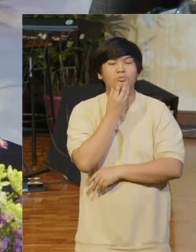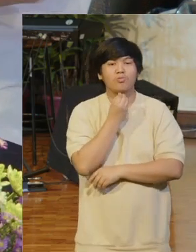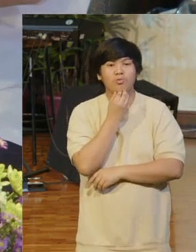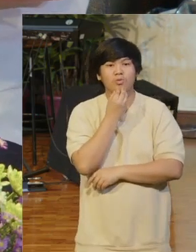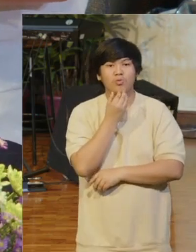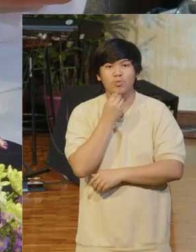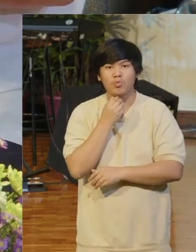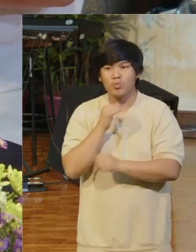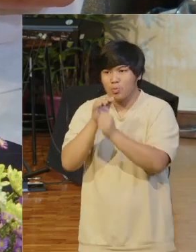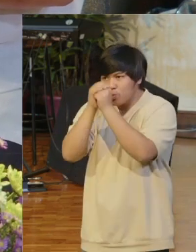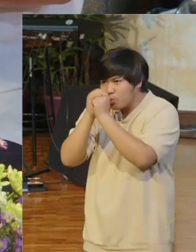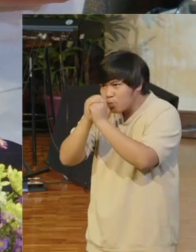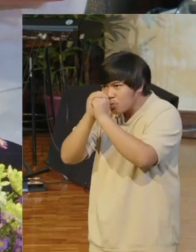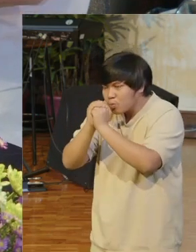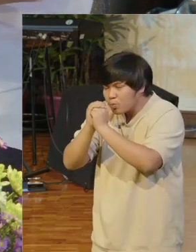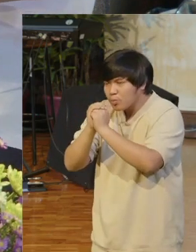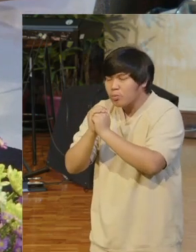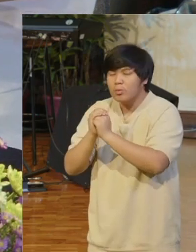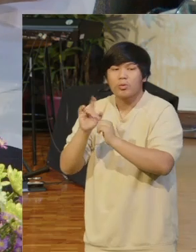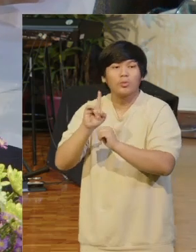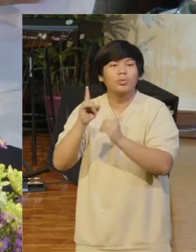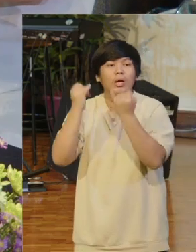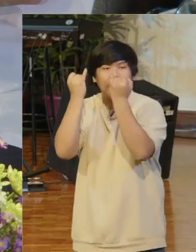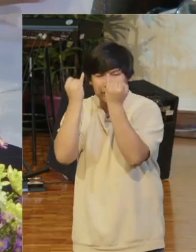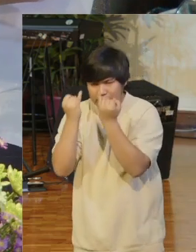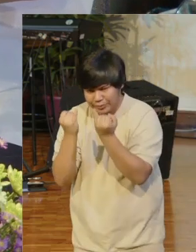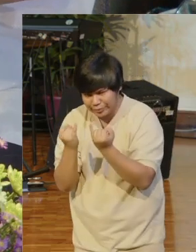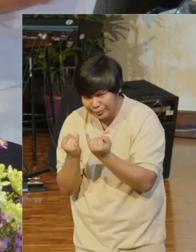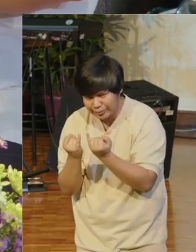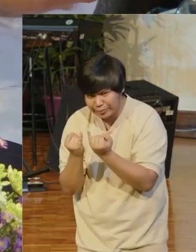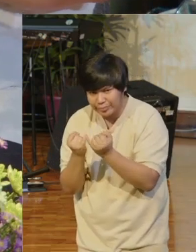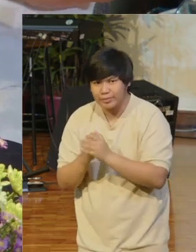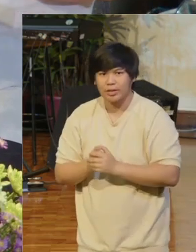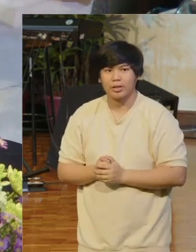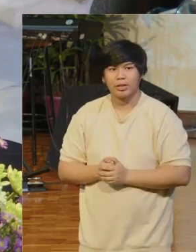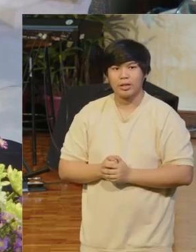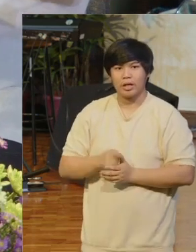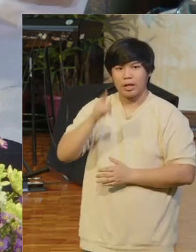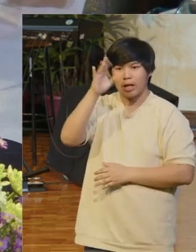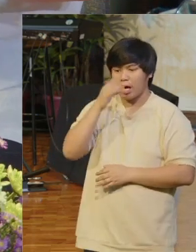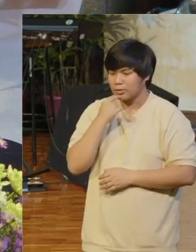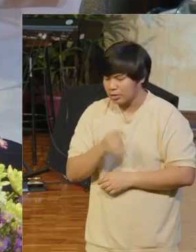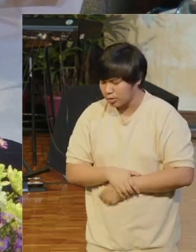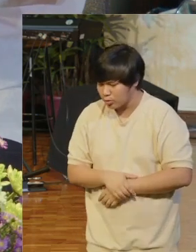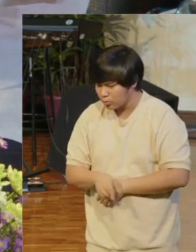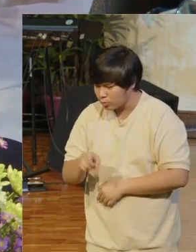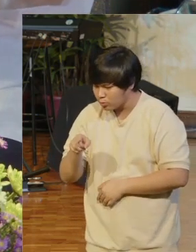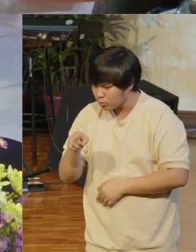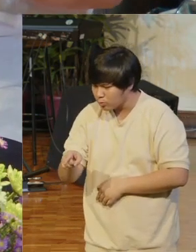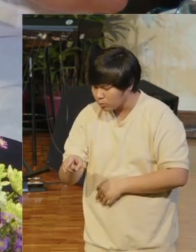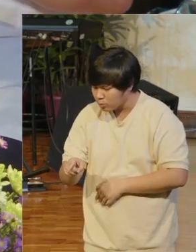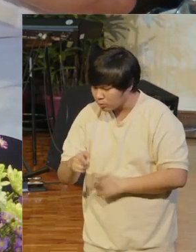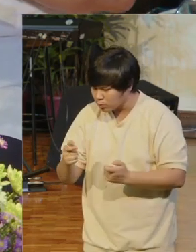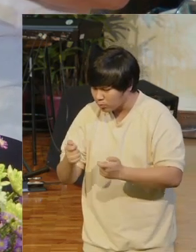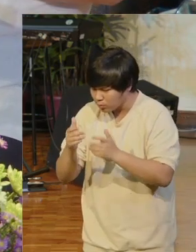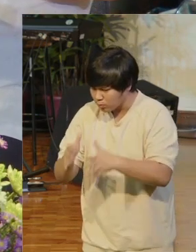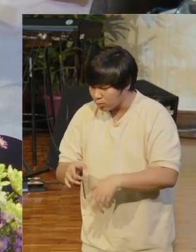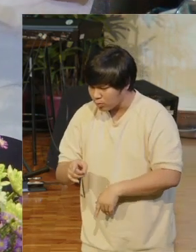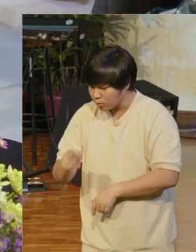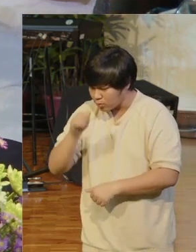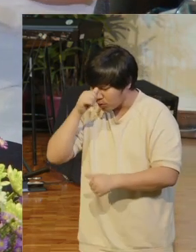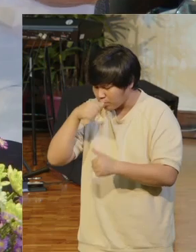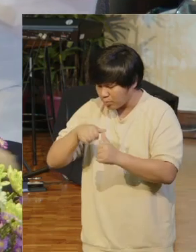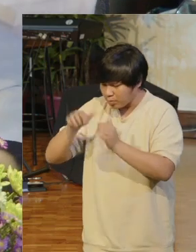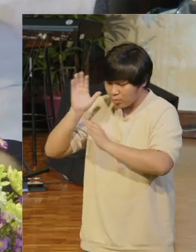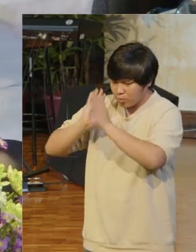nananambahan sa Diyos-Diyusan. Sabi niya, remember this and stand firm. Recall it to mind, you transgressors. Remember the former things